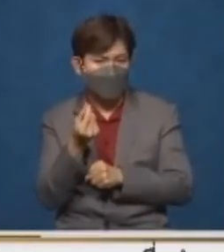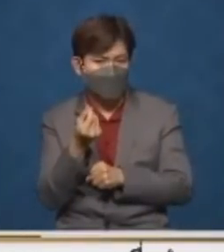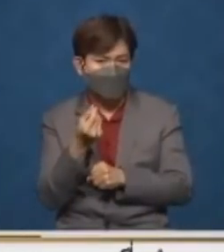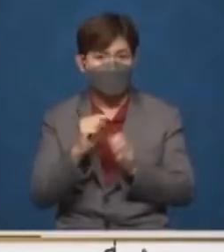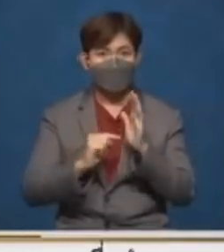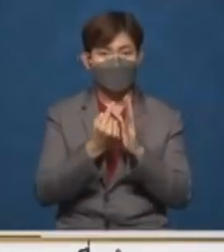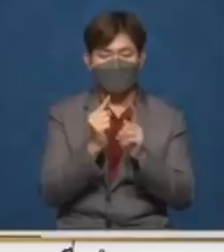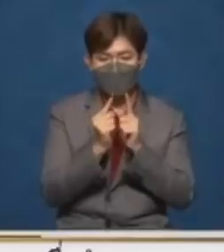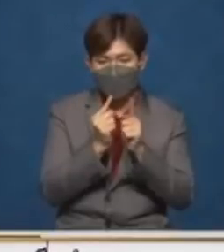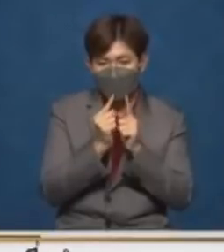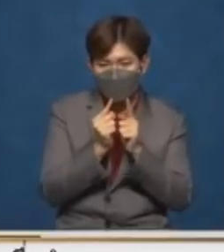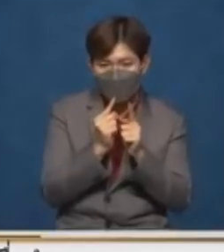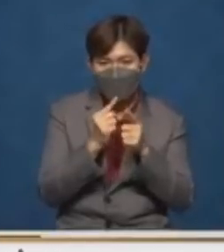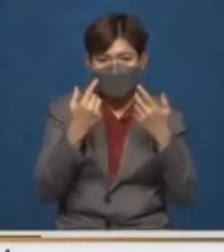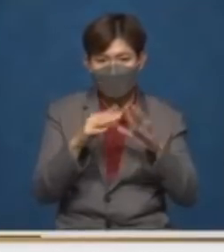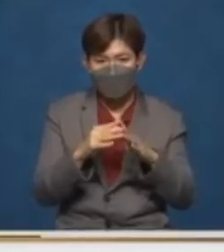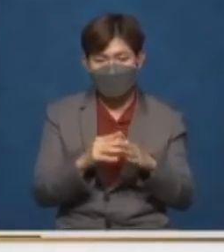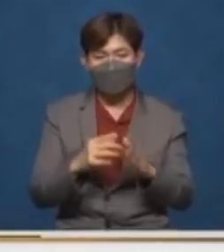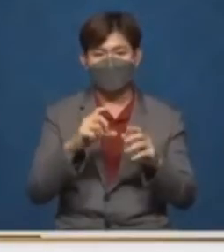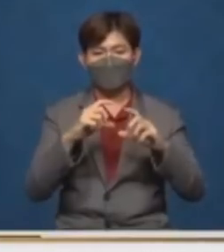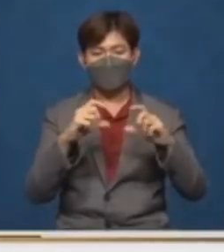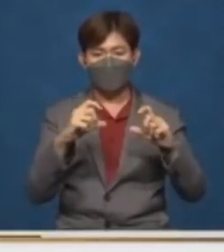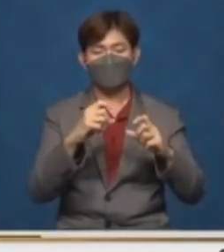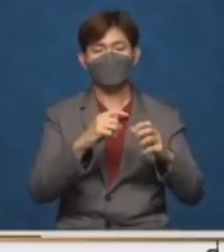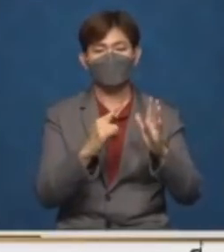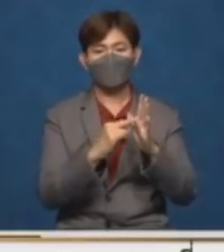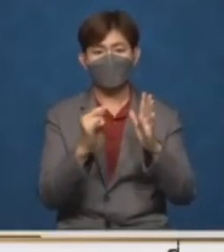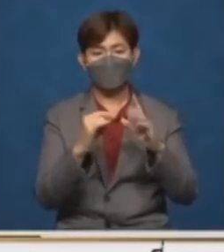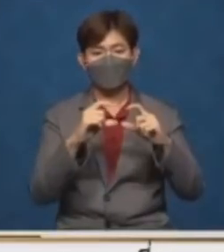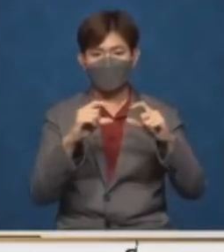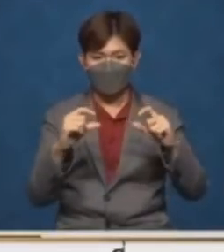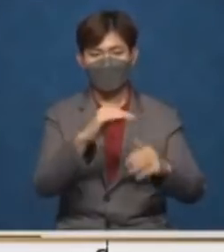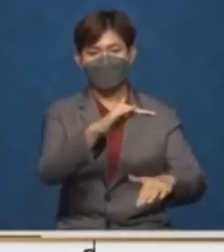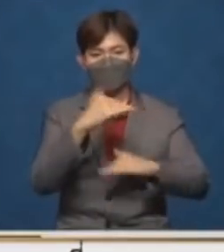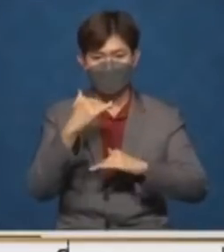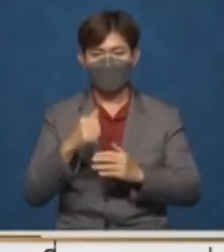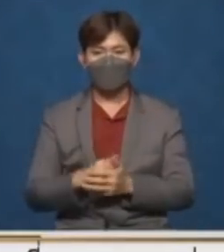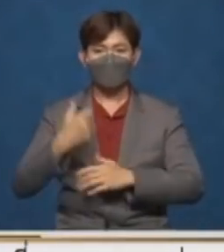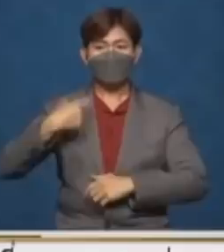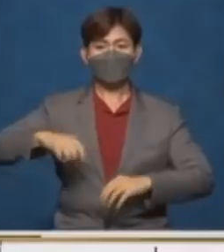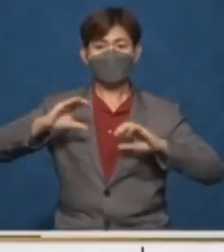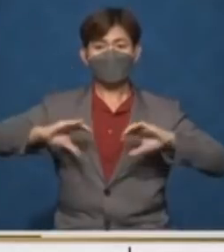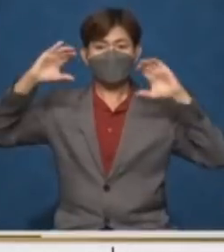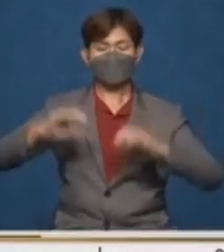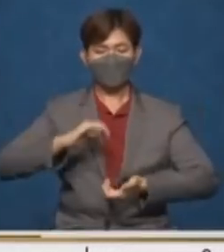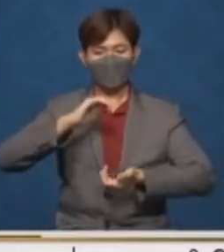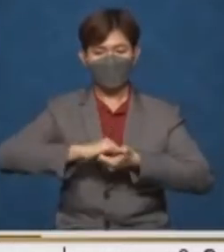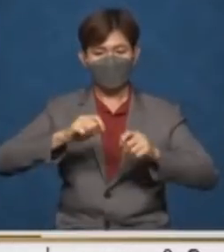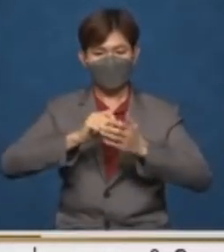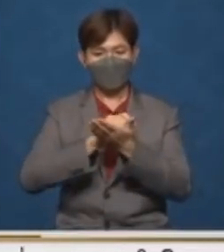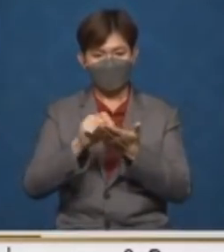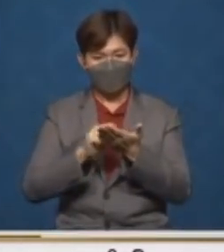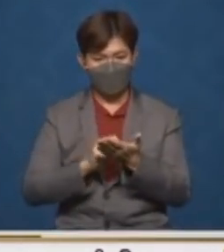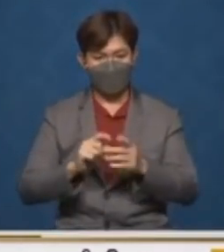ราจา ส่งมอบ สำนกงานอายการสูงสูรรางสัญญาแต่ทำไมปฏิบัิต่ VACCIN